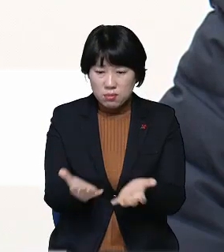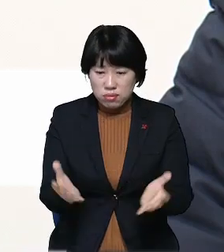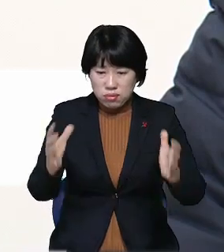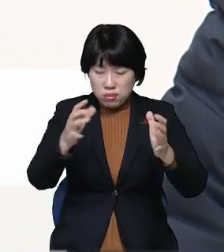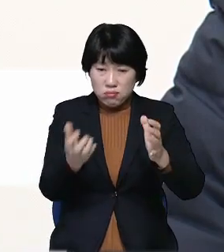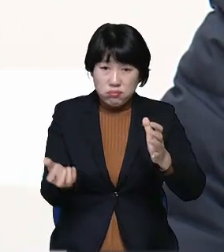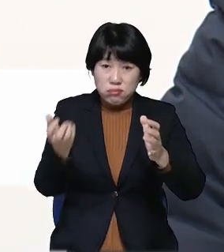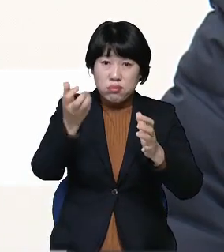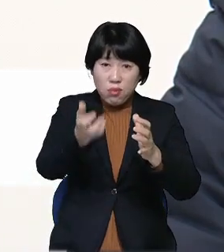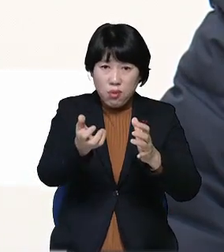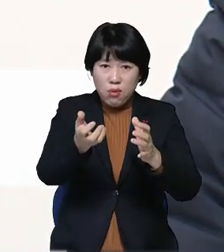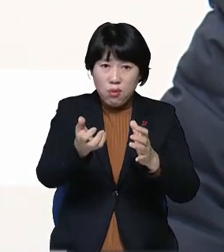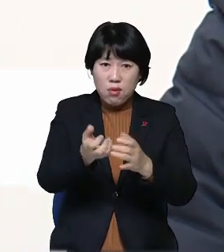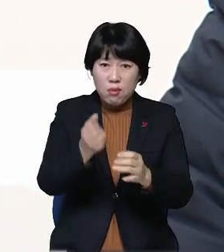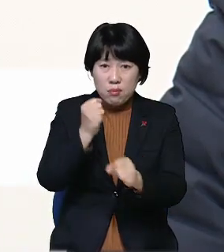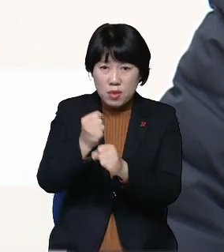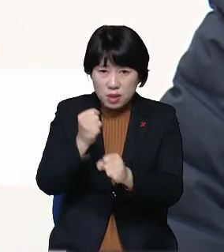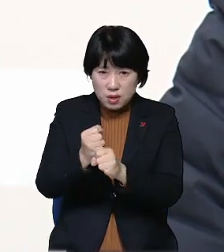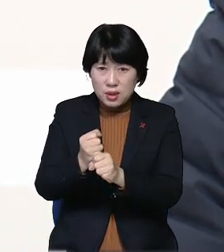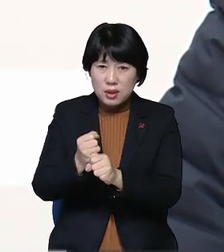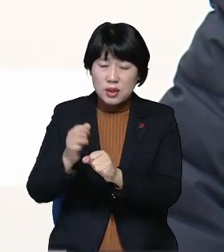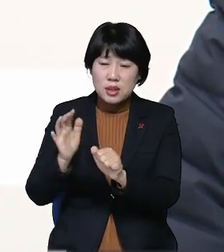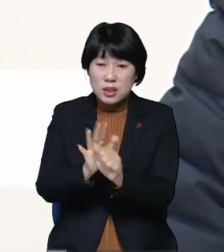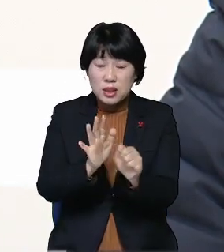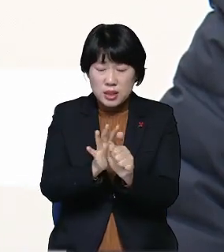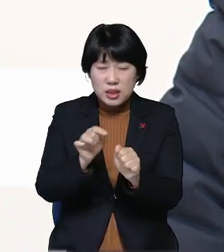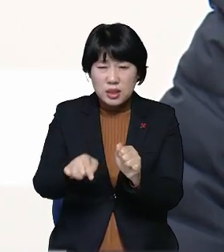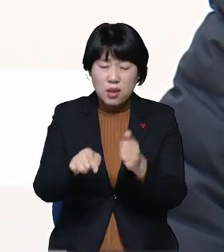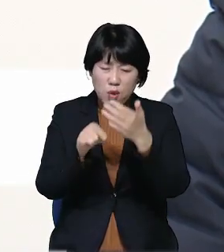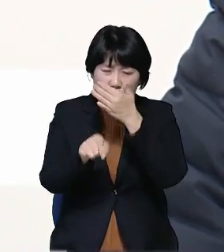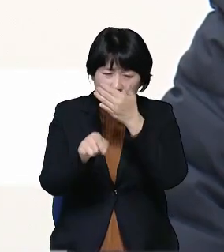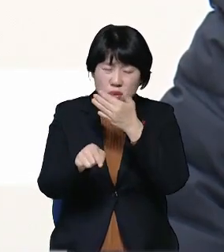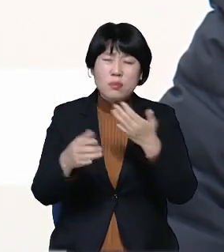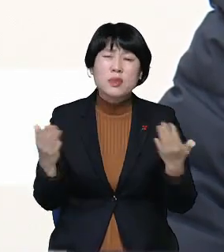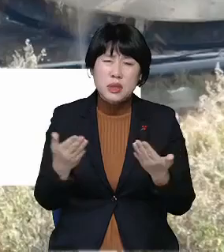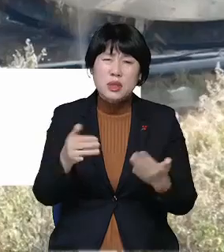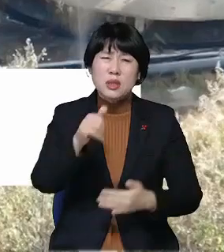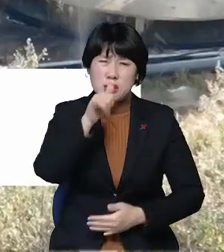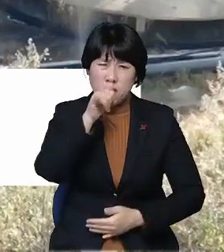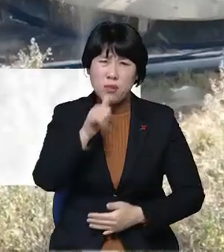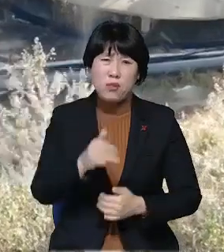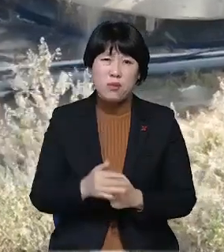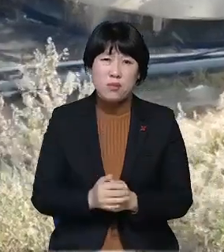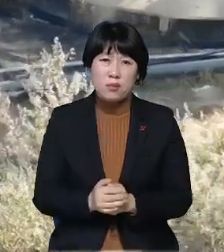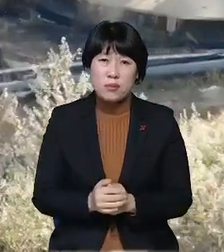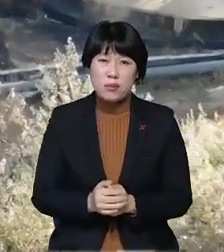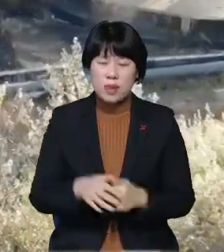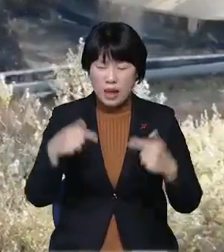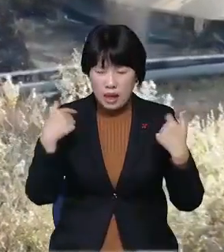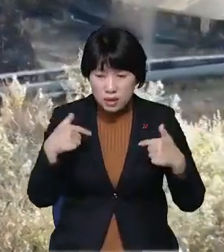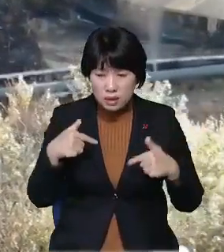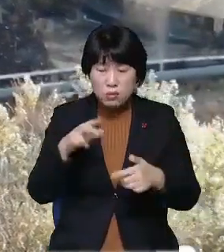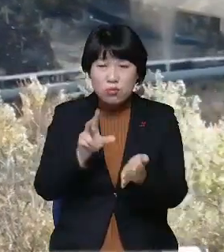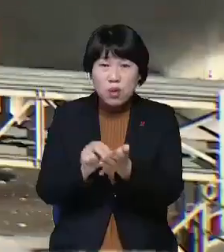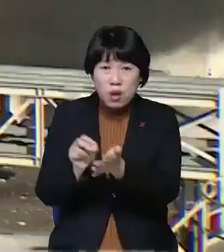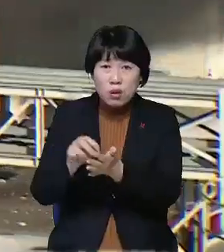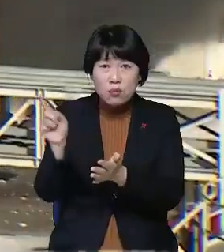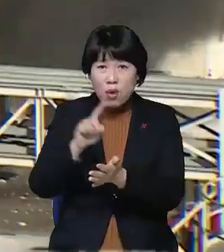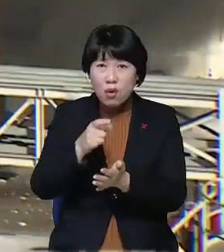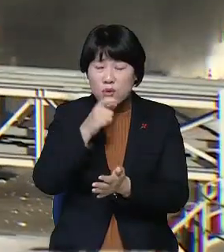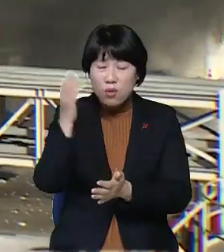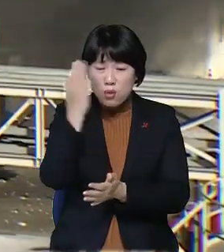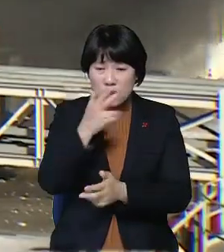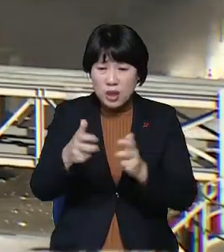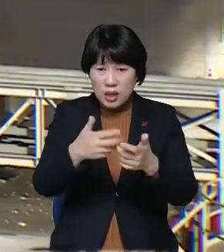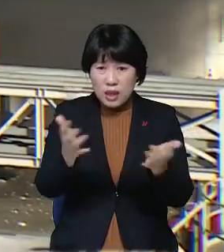올려서 설치를 하면서 서포트 지지대를 대주는 그런 작업이죠. 용접 작업이 들어갔습니다. 언제나 그렇듯 이번 여수산단